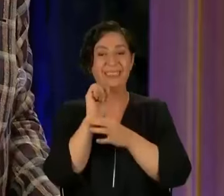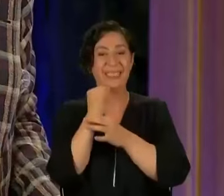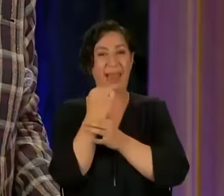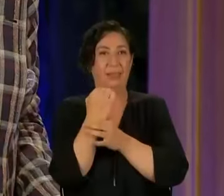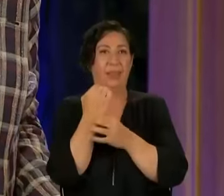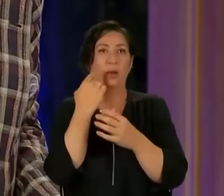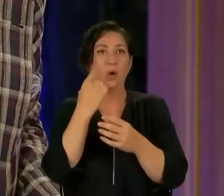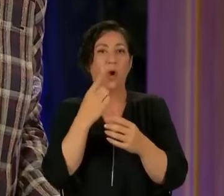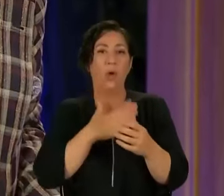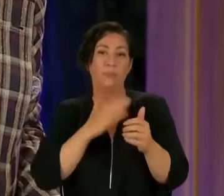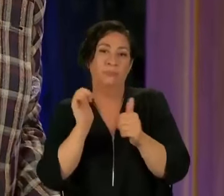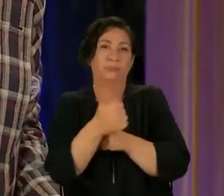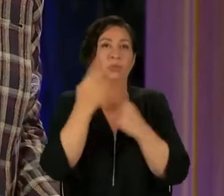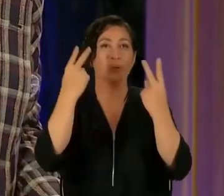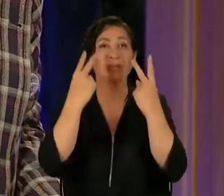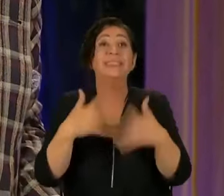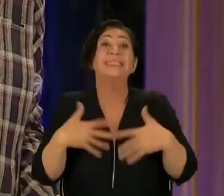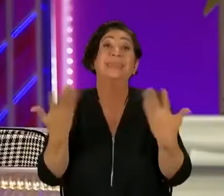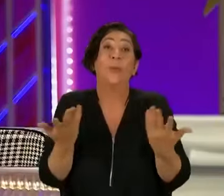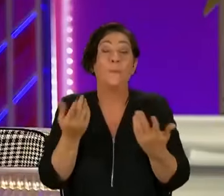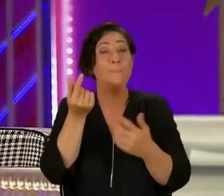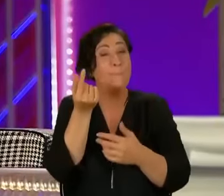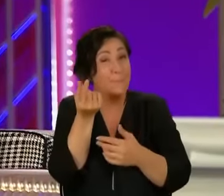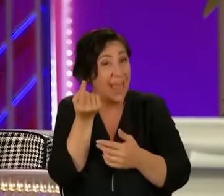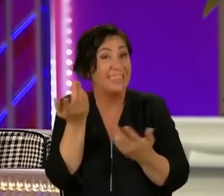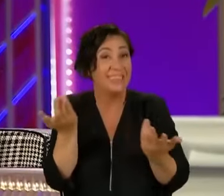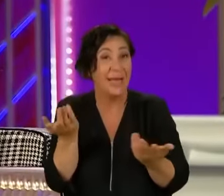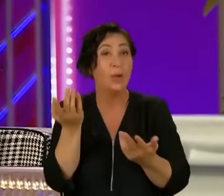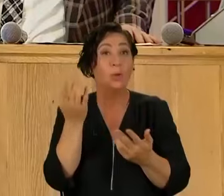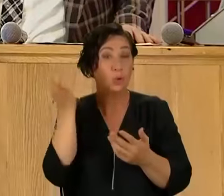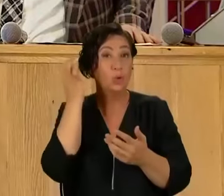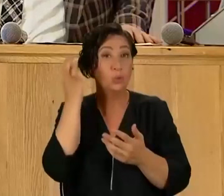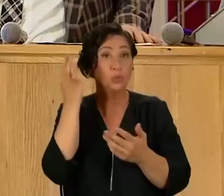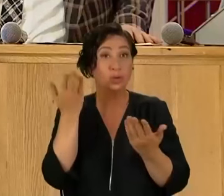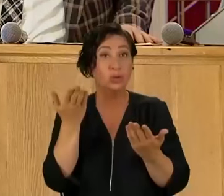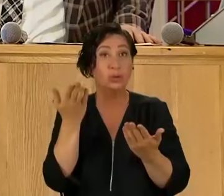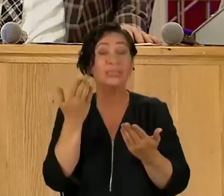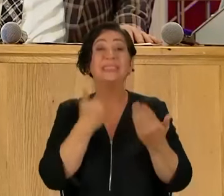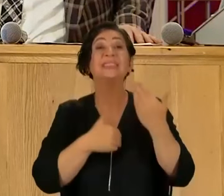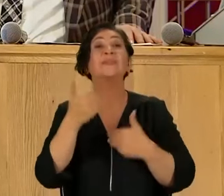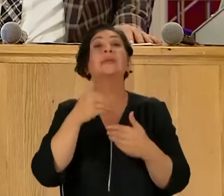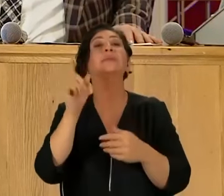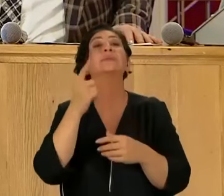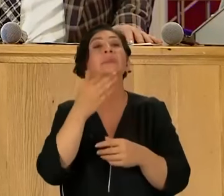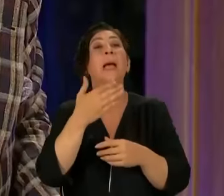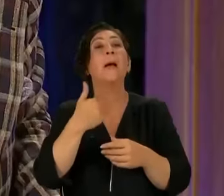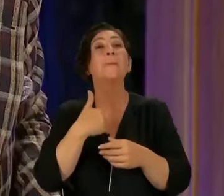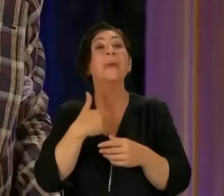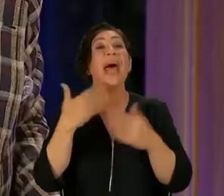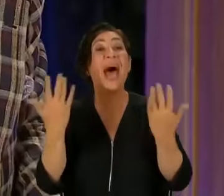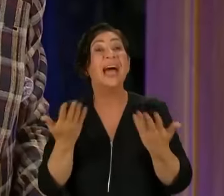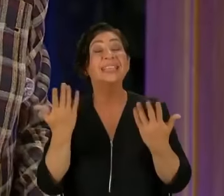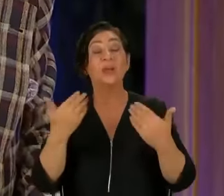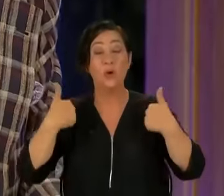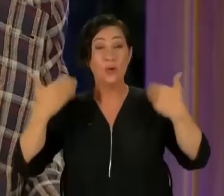planda olan insanlar istemiyorum. Yani biraz da duyuyor musun tatlım, sevgili prodüktörüm? Yani ben artık